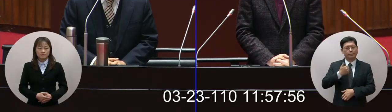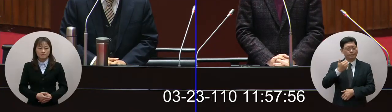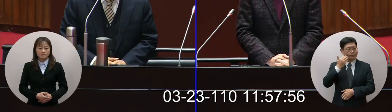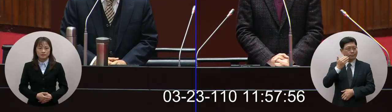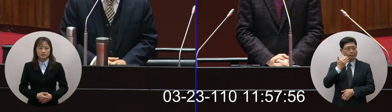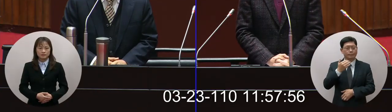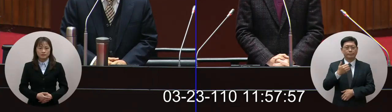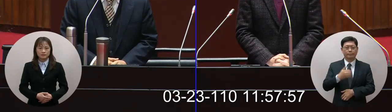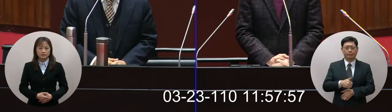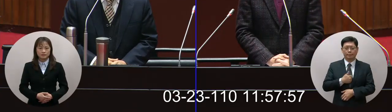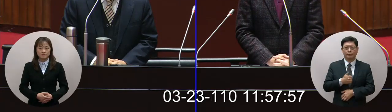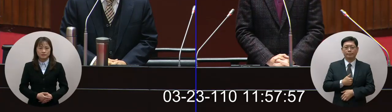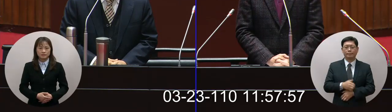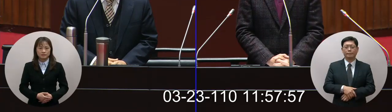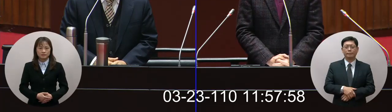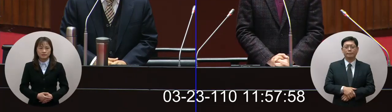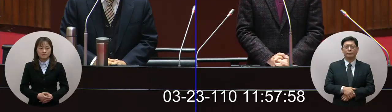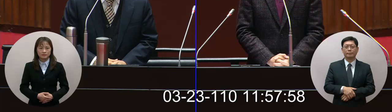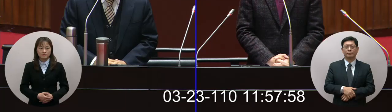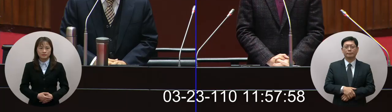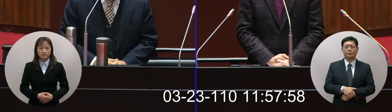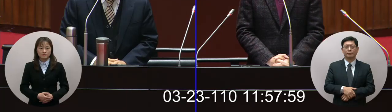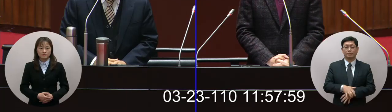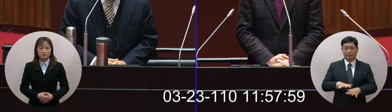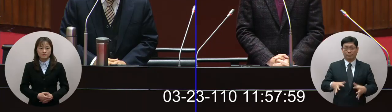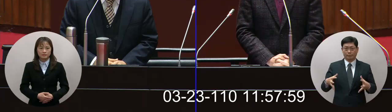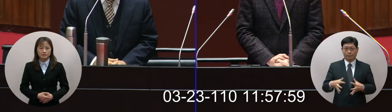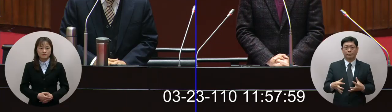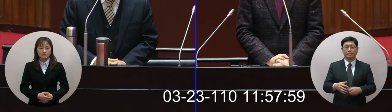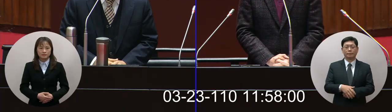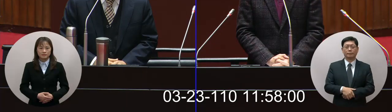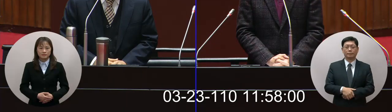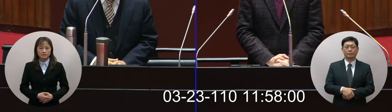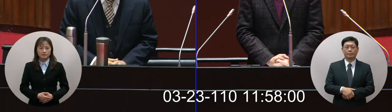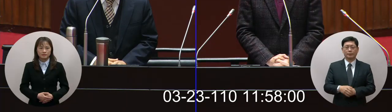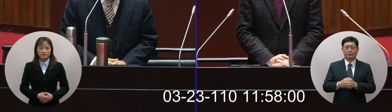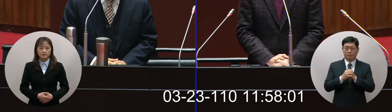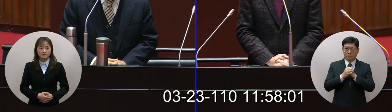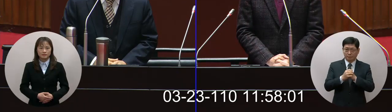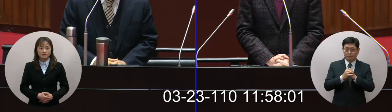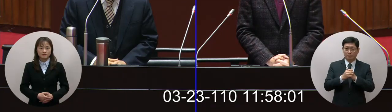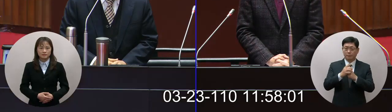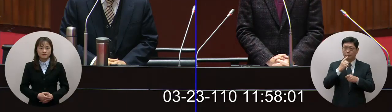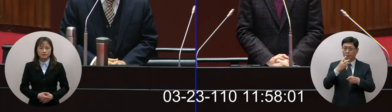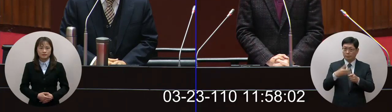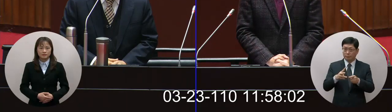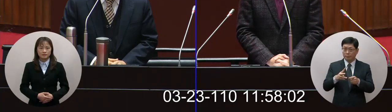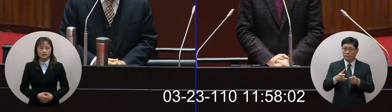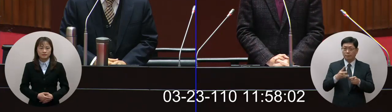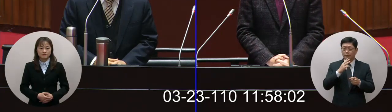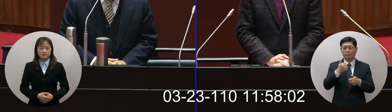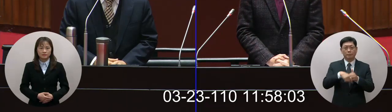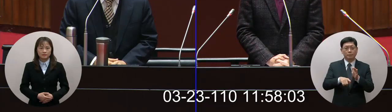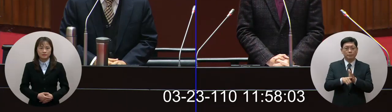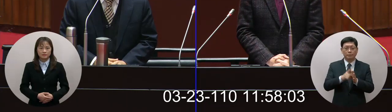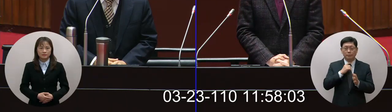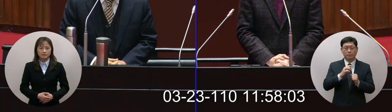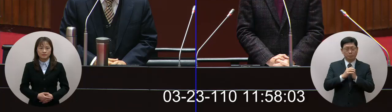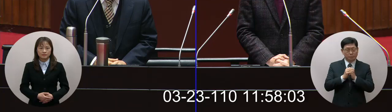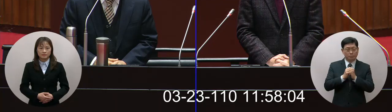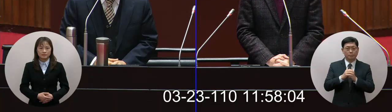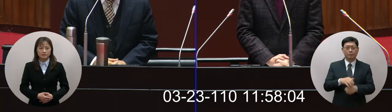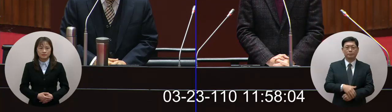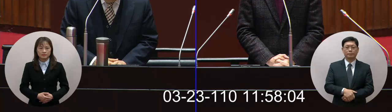憾，也不舍哈、哦，所以我们是不是一起啊，默哀三秒钟啊，来表示哀悼之